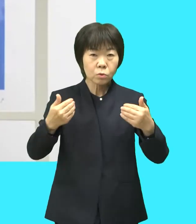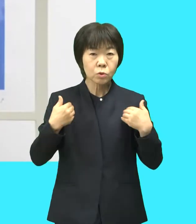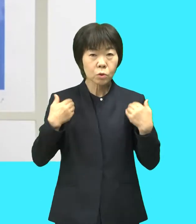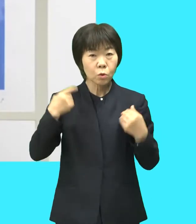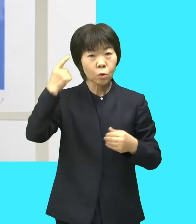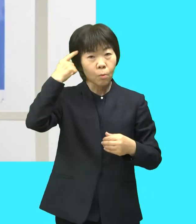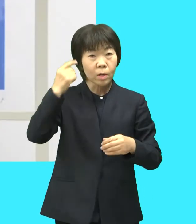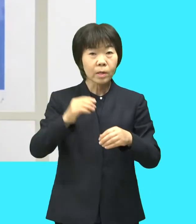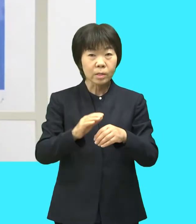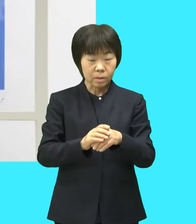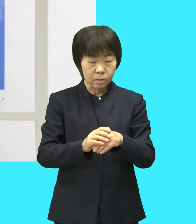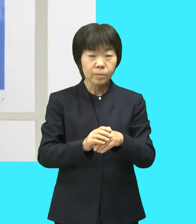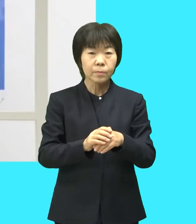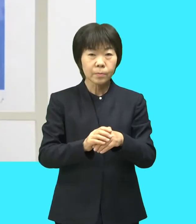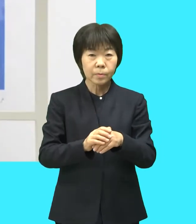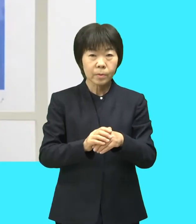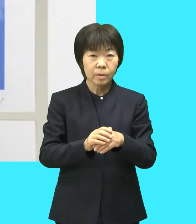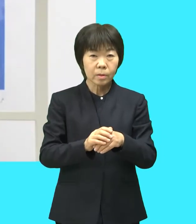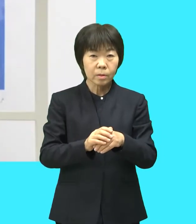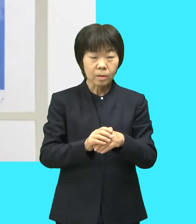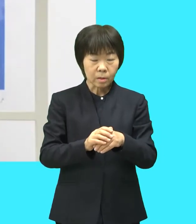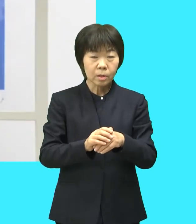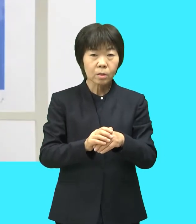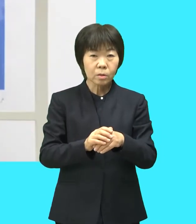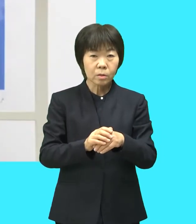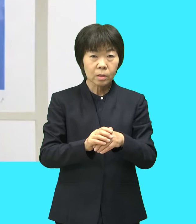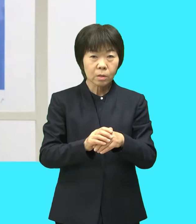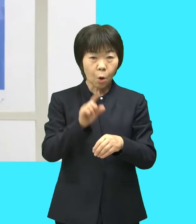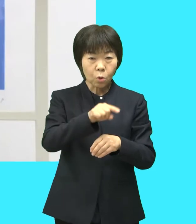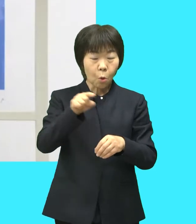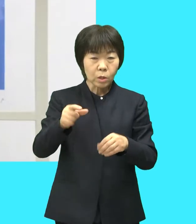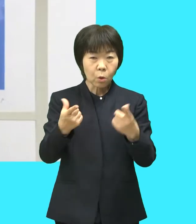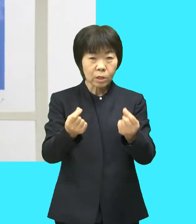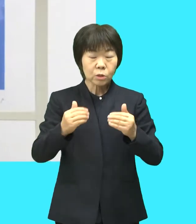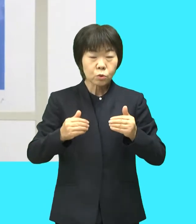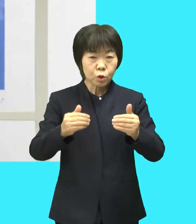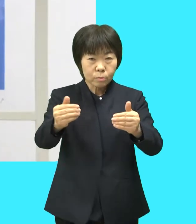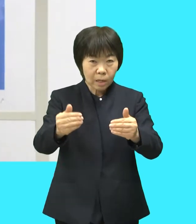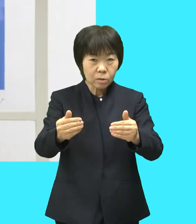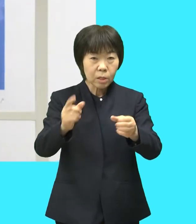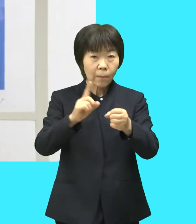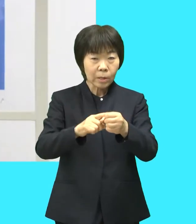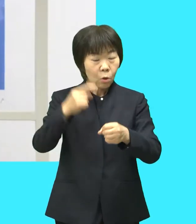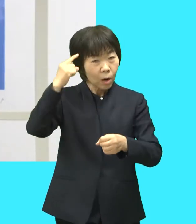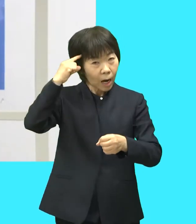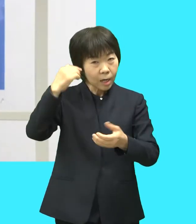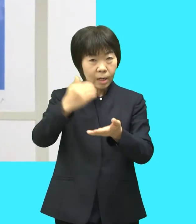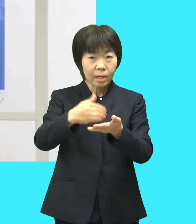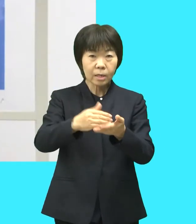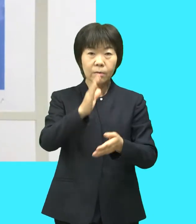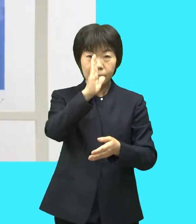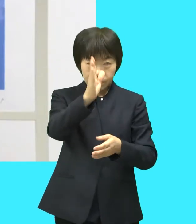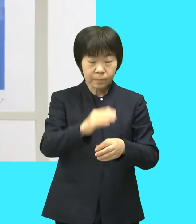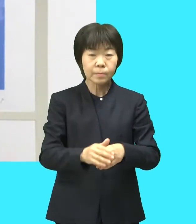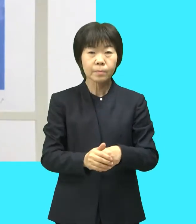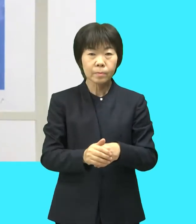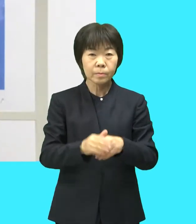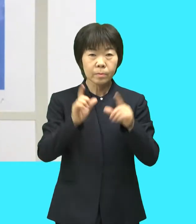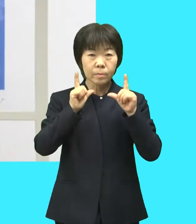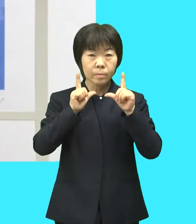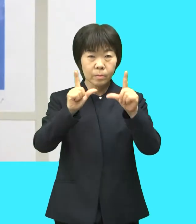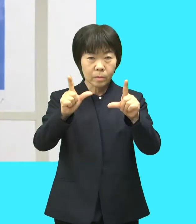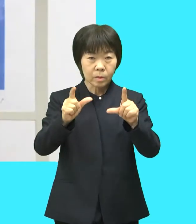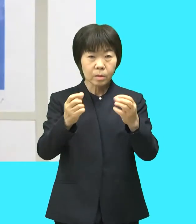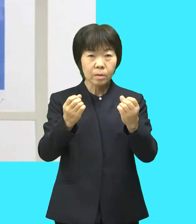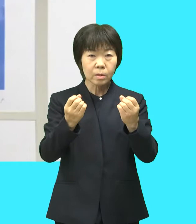ありますが、改めて知事 の, その両立するという上でのお考え聞かせていただければと思います。